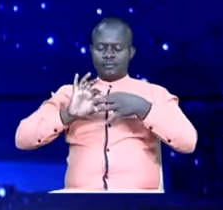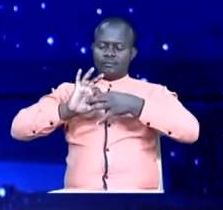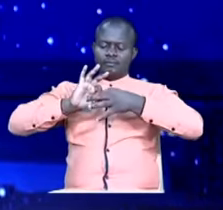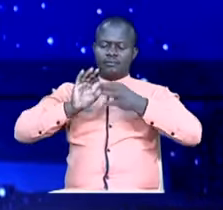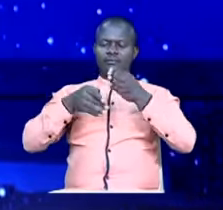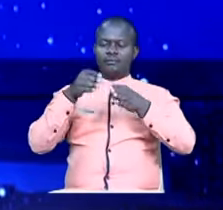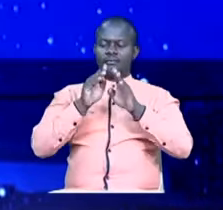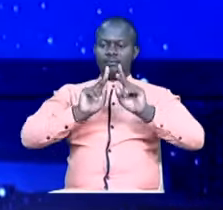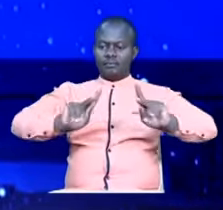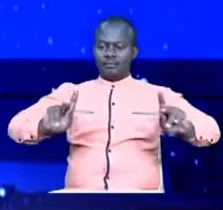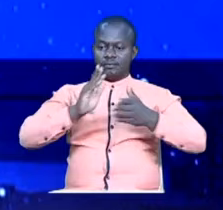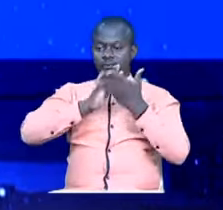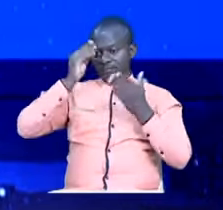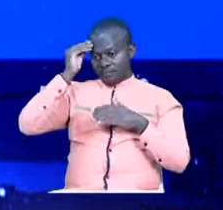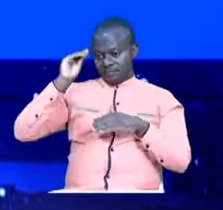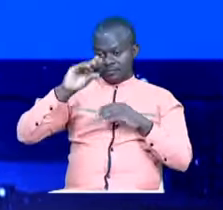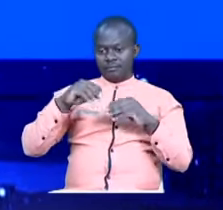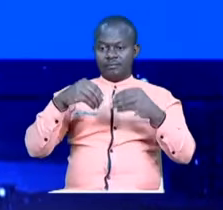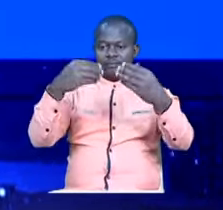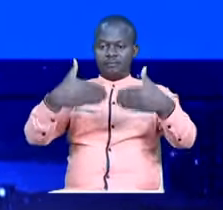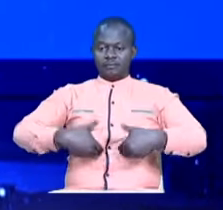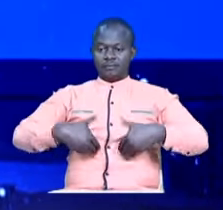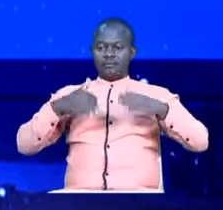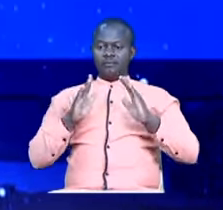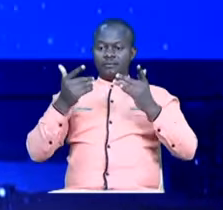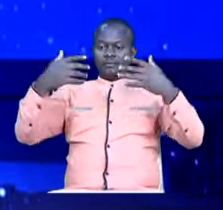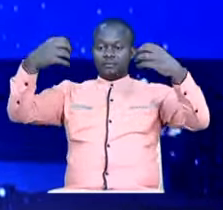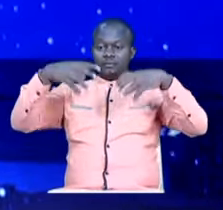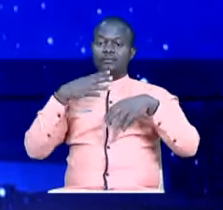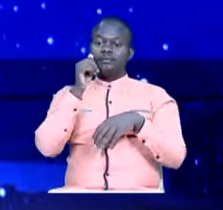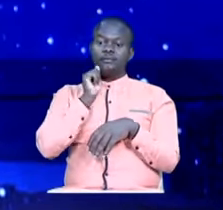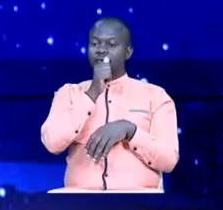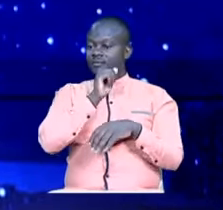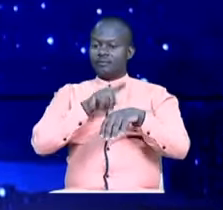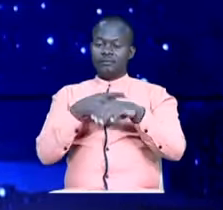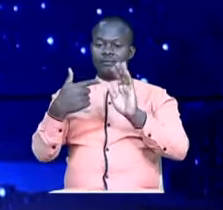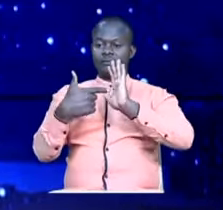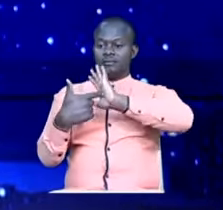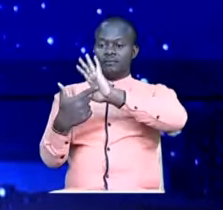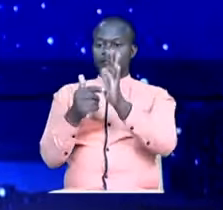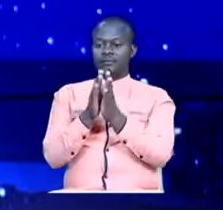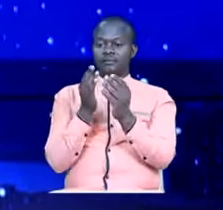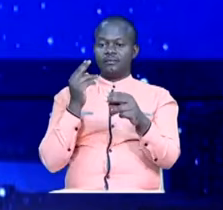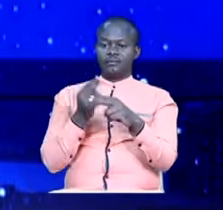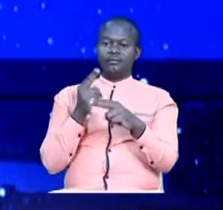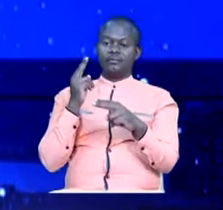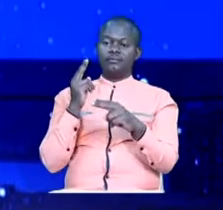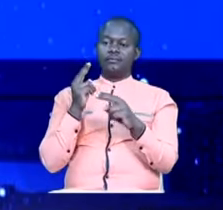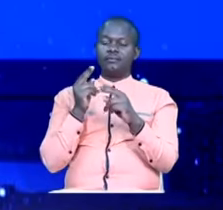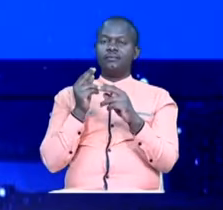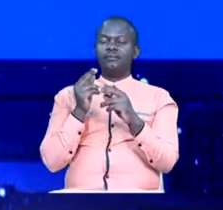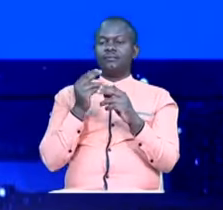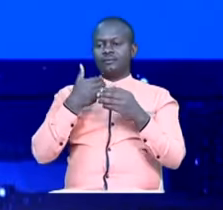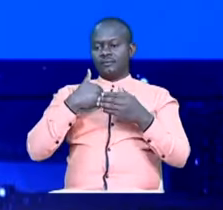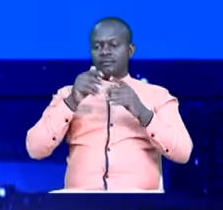amahoro. Ubu ni bumwe mu butumwa rero bwahawe urubyiruko hano I Kigali kuri wa gatandatu ubwo hamurikwaga igitabo cyiswe Gwiza Amahoro